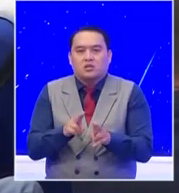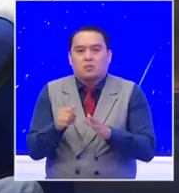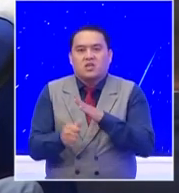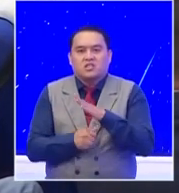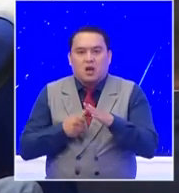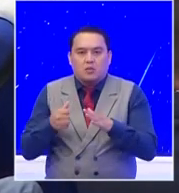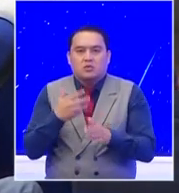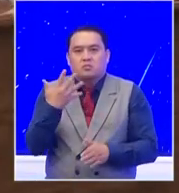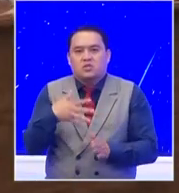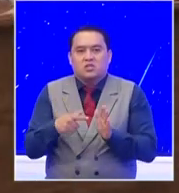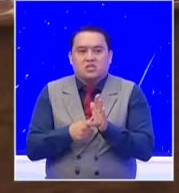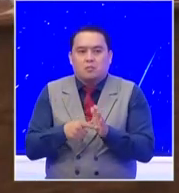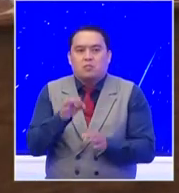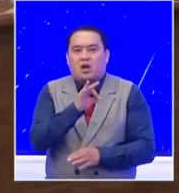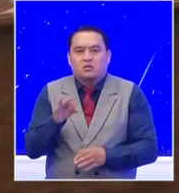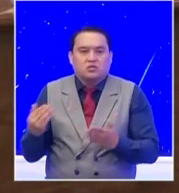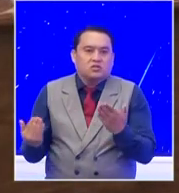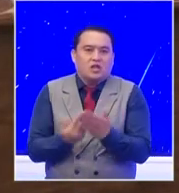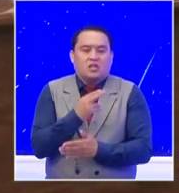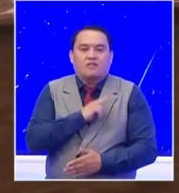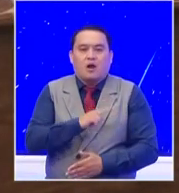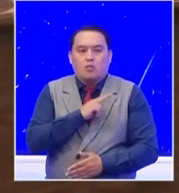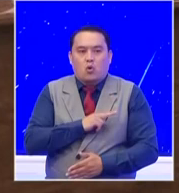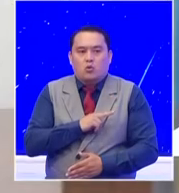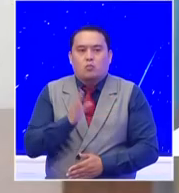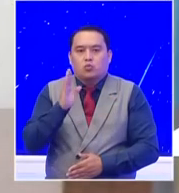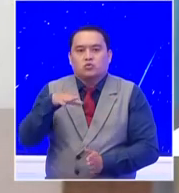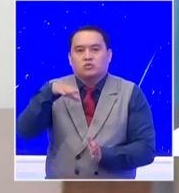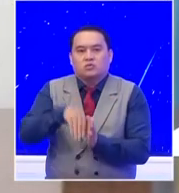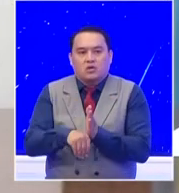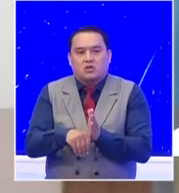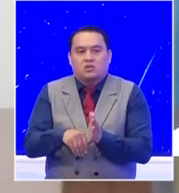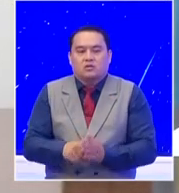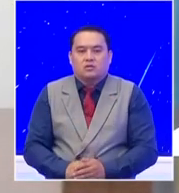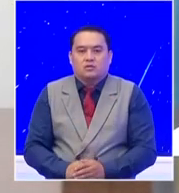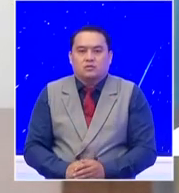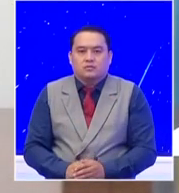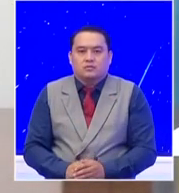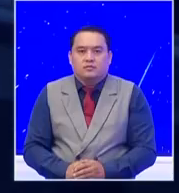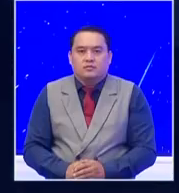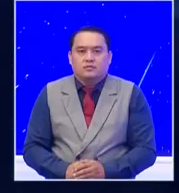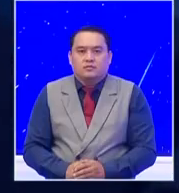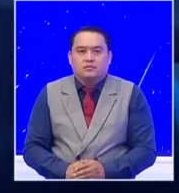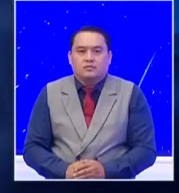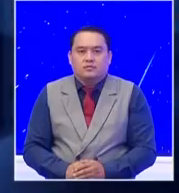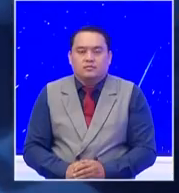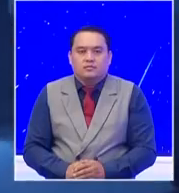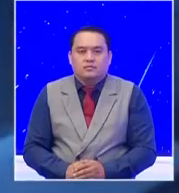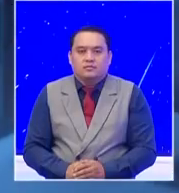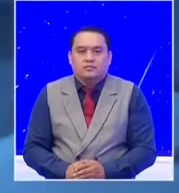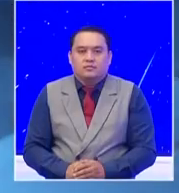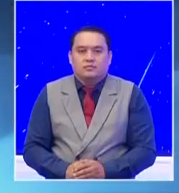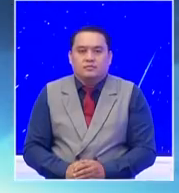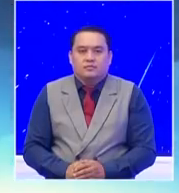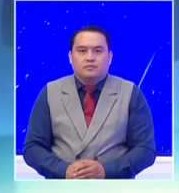работы. 57% из них заново трудоустроены. Остальные будут задействованы уже в скором времени, отмечают специалисты. Илиман Раймбеков, Жаслан